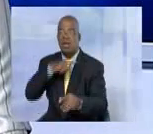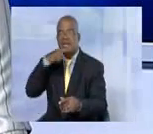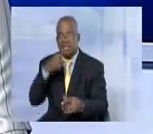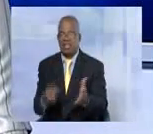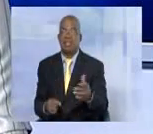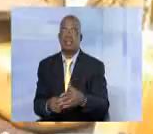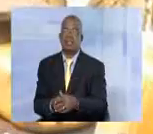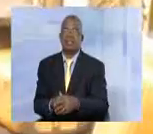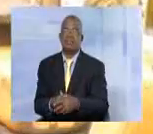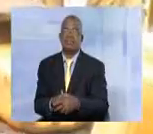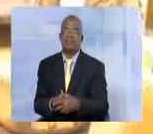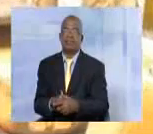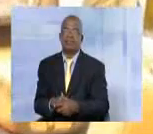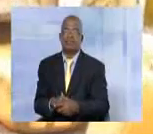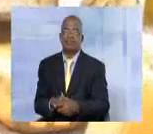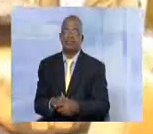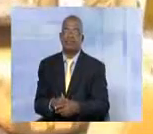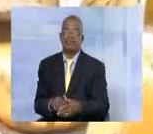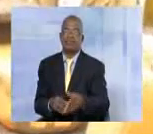Guinée.